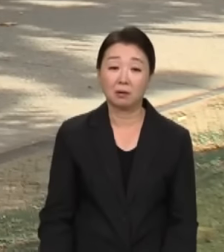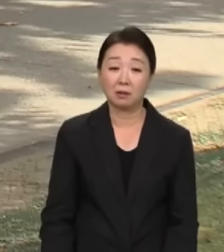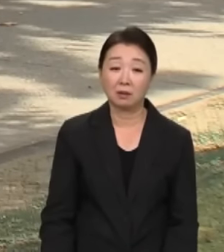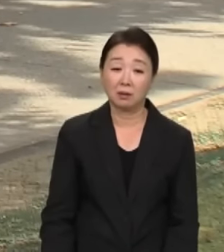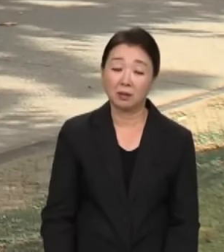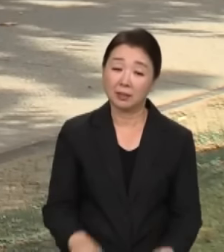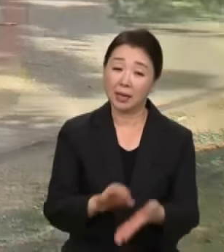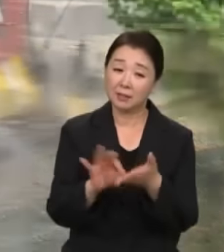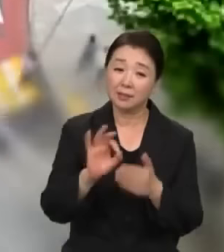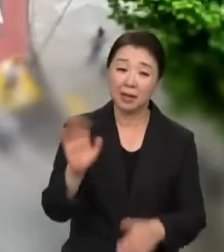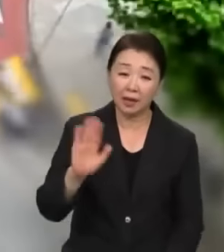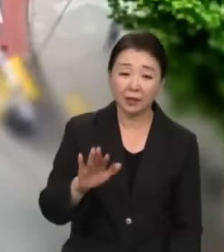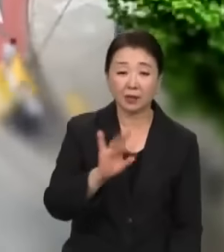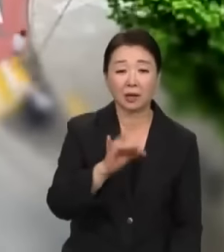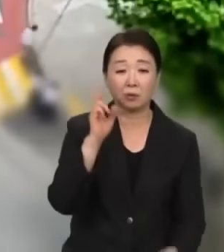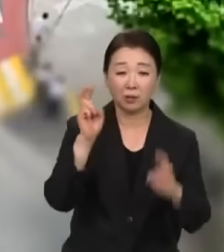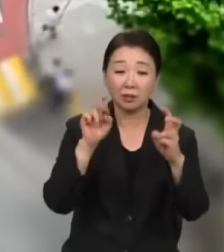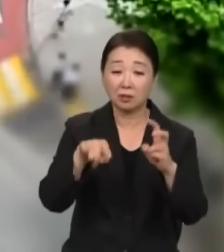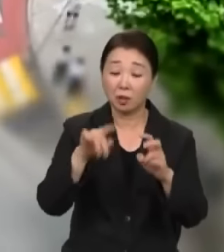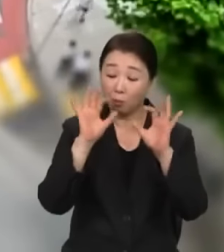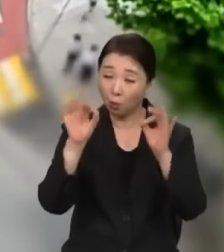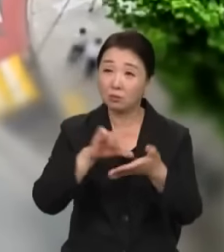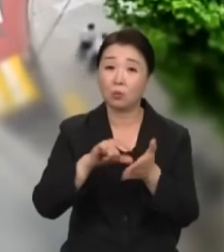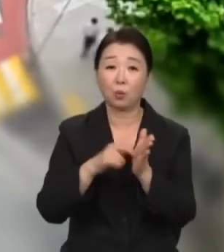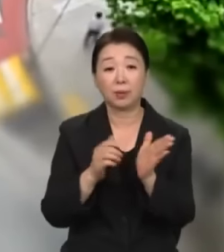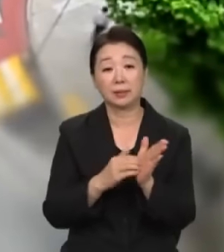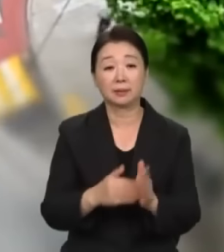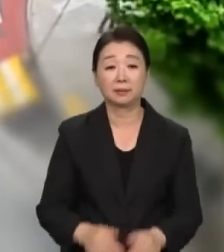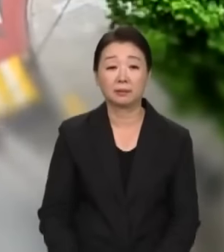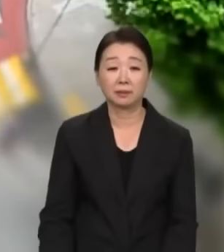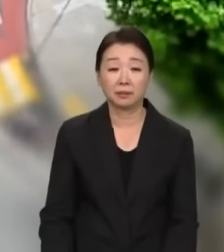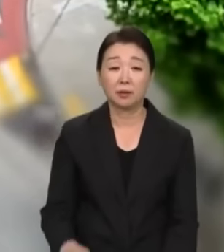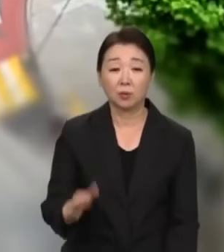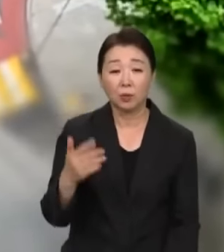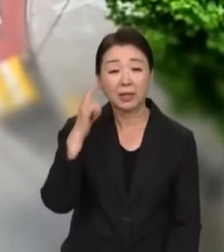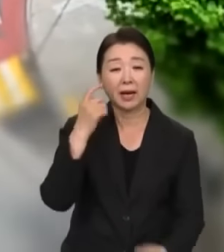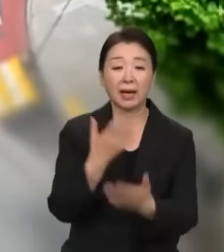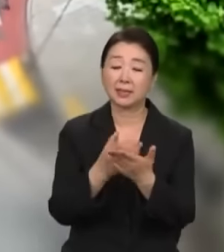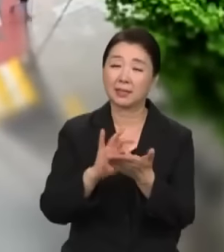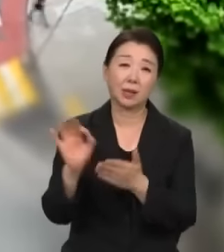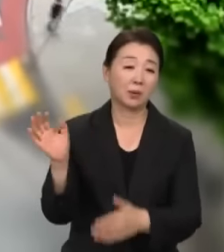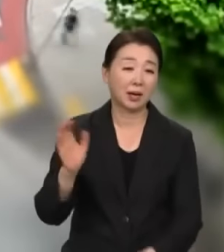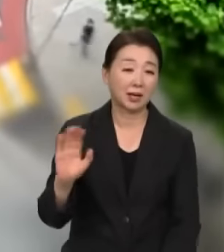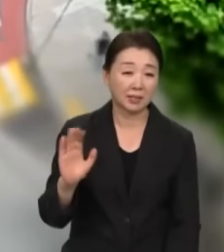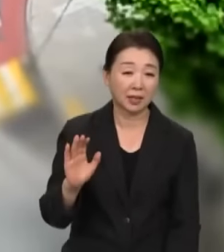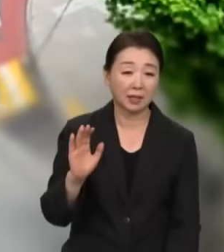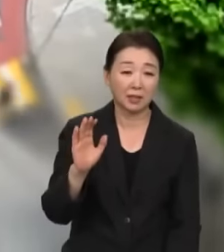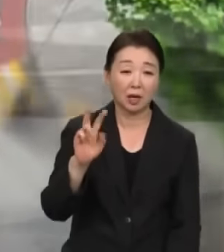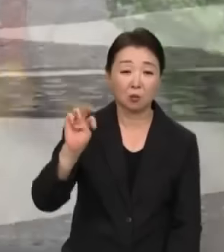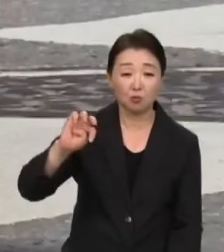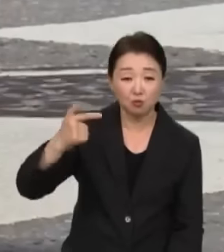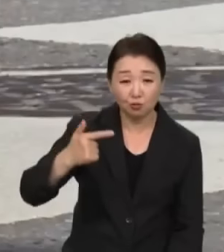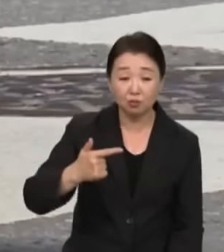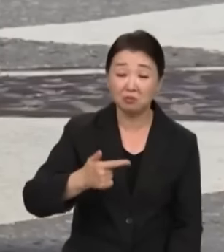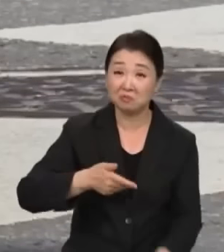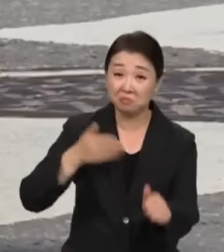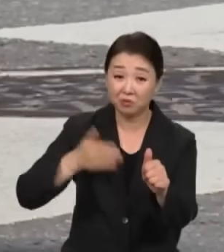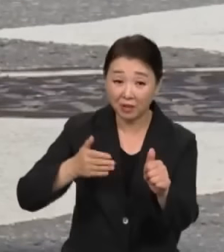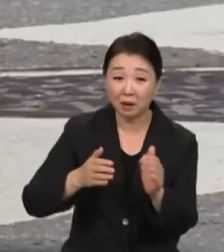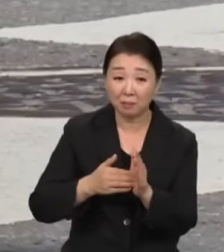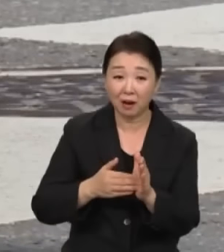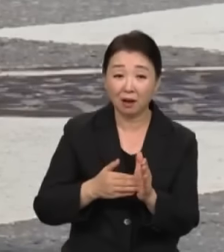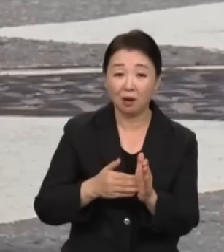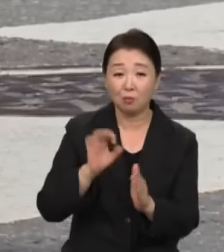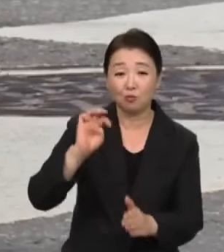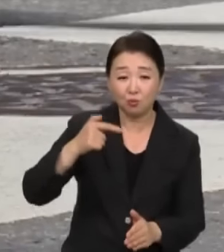이제 뭐 보는 정도? 워낙 한자를 요즘 그냥 문이 밀어 이것보다는 그냥 얘만 아는 것